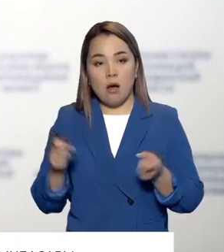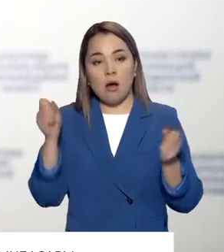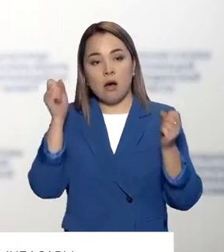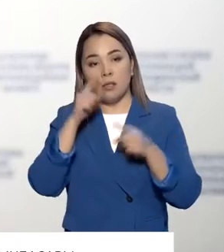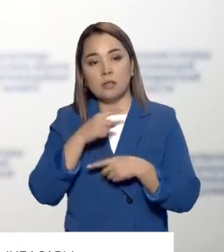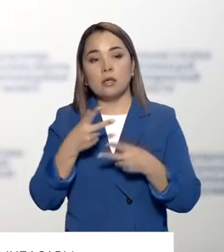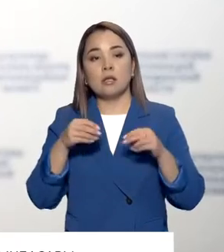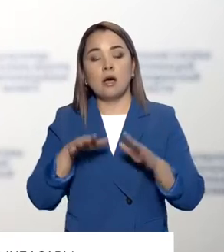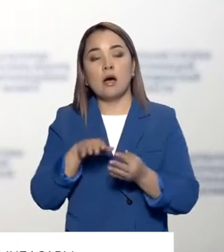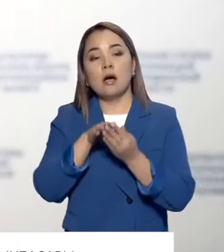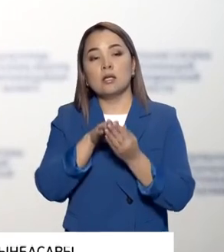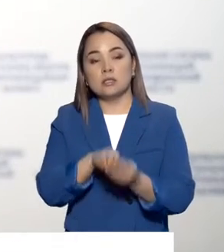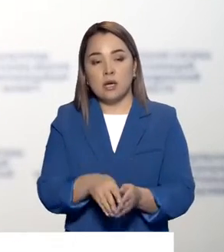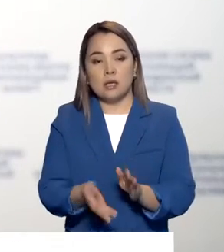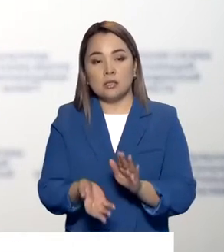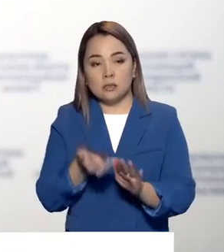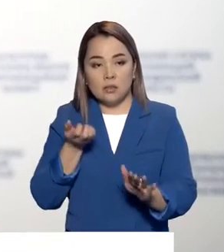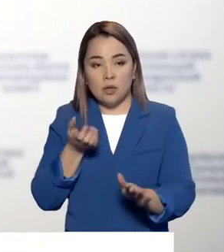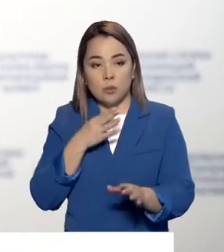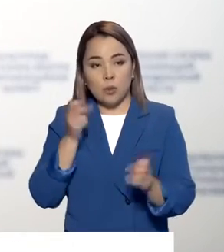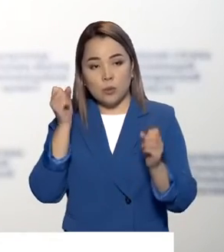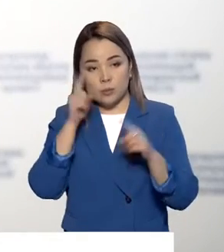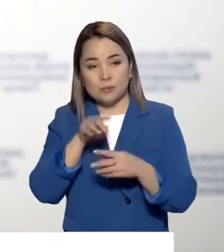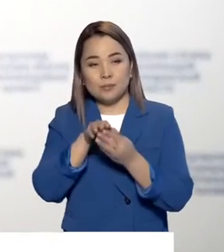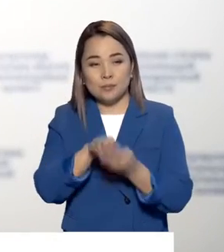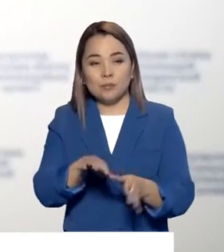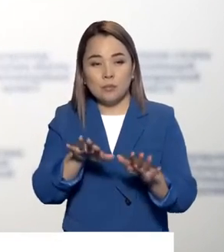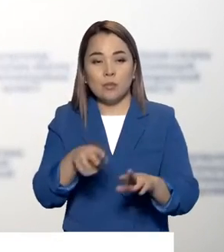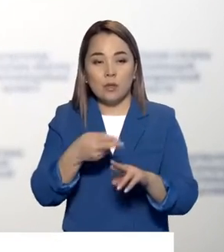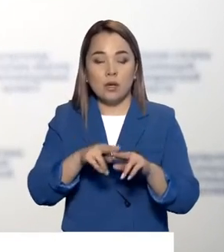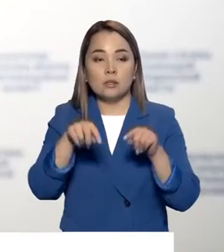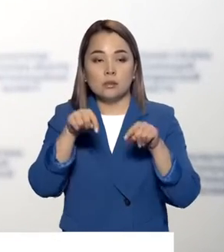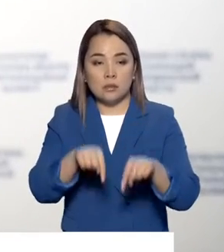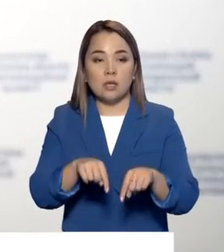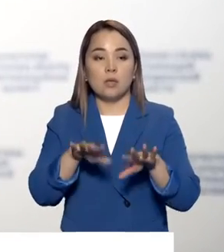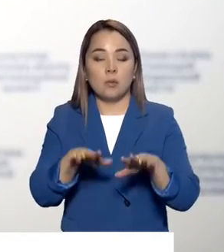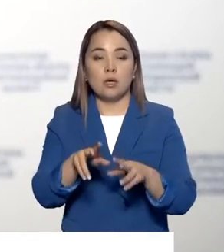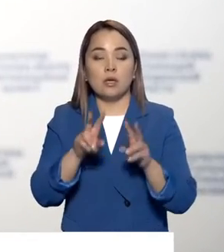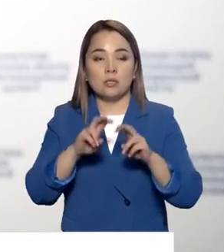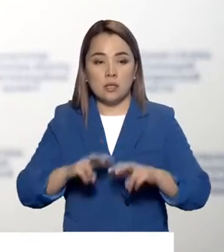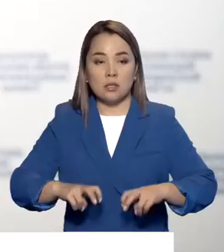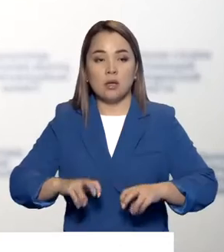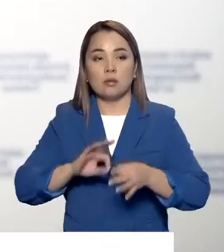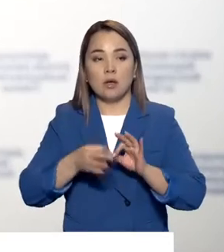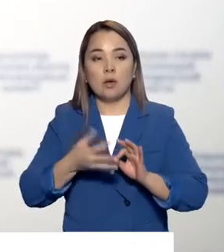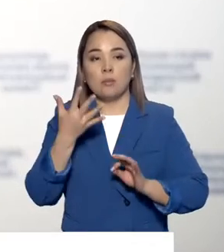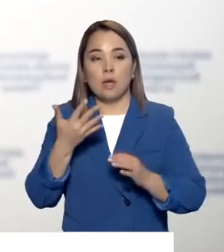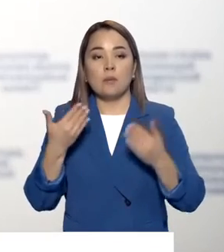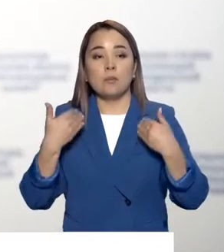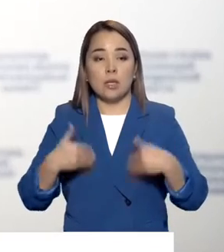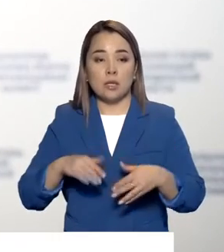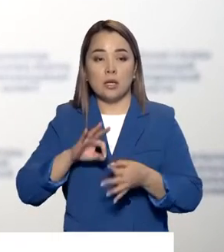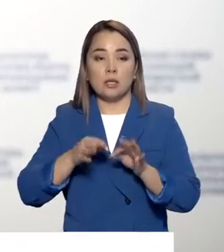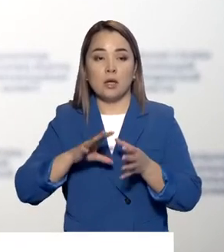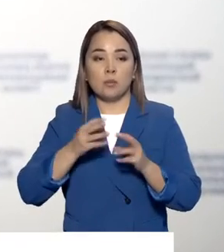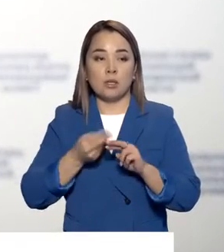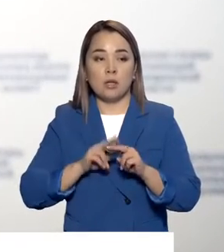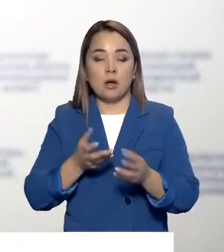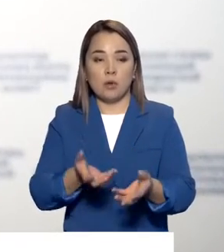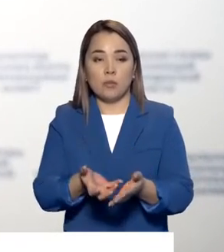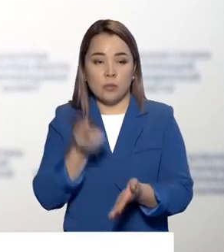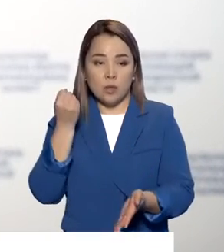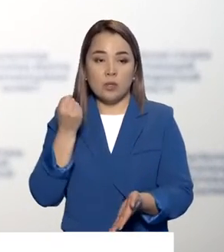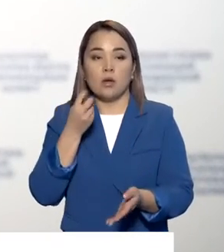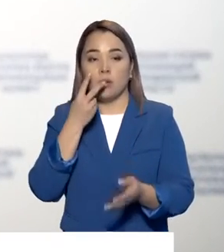анықталды, қай жерде жерленген, ол бойынша жаңағы санкция бойынша алынды. Неше мәйіт? 5 мәйіт бойынша бізде бүгінгі таңда уже